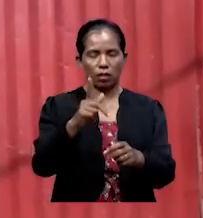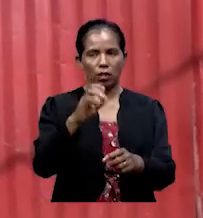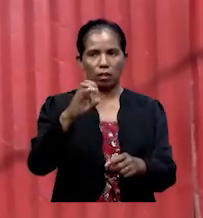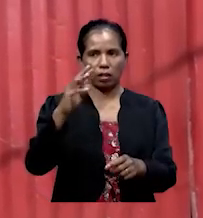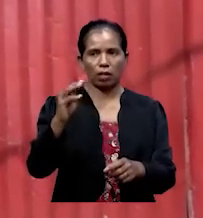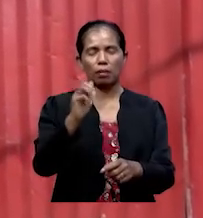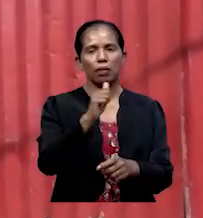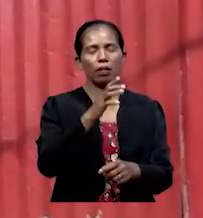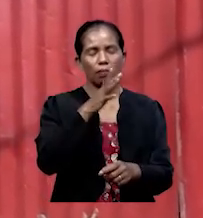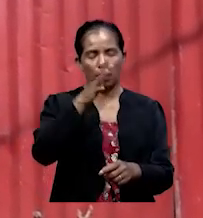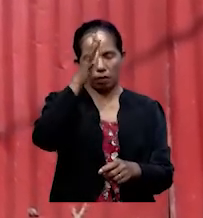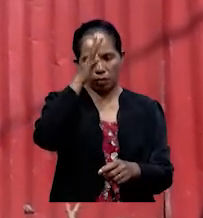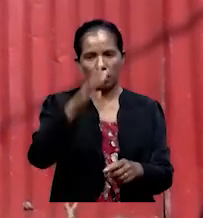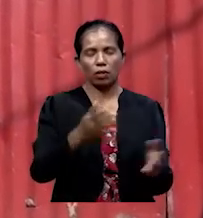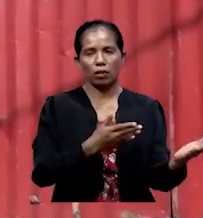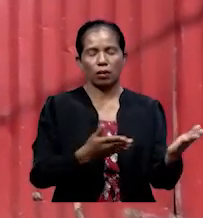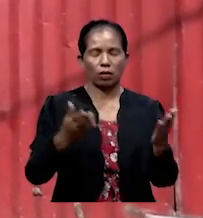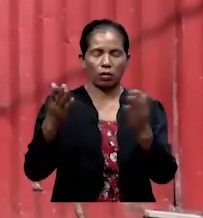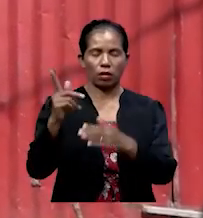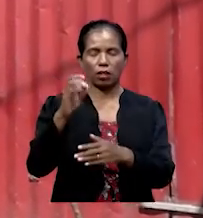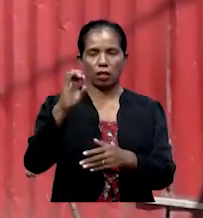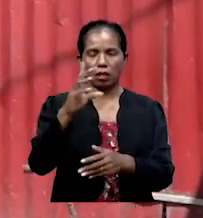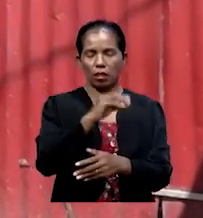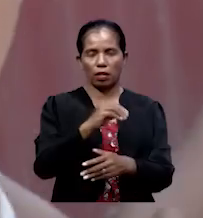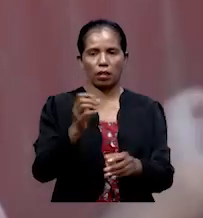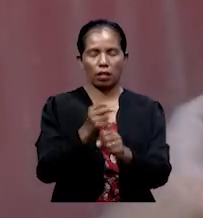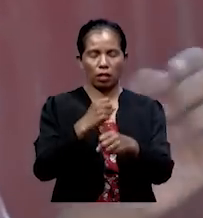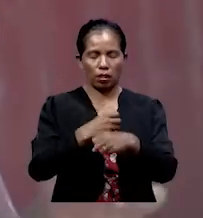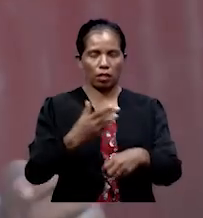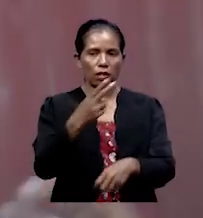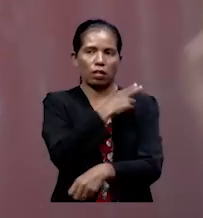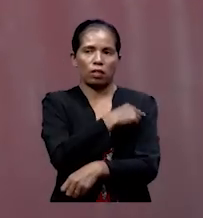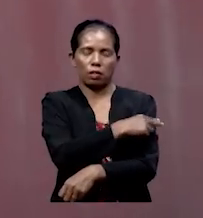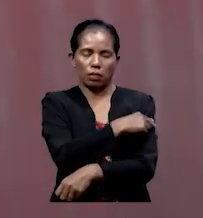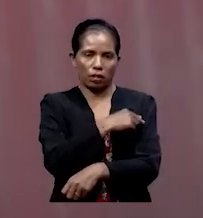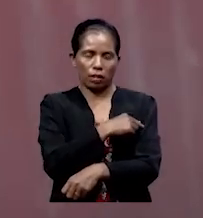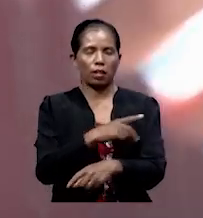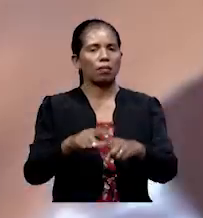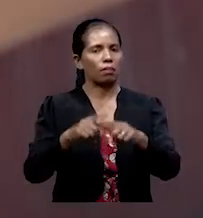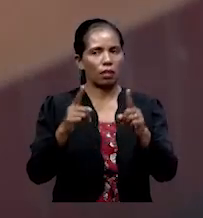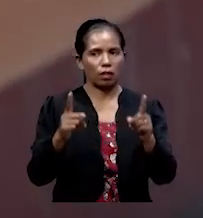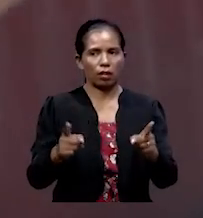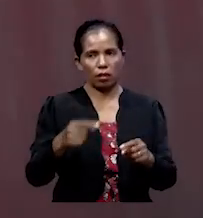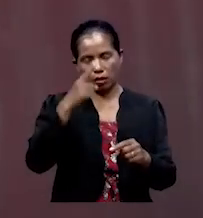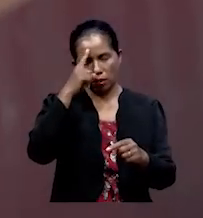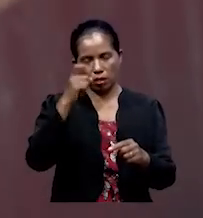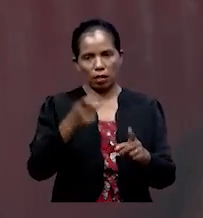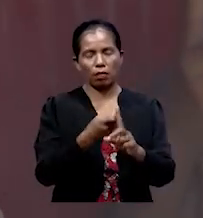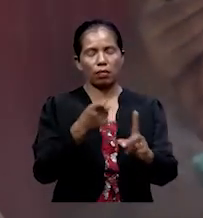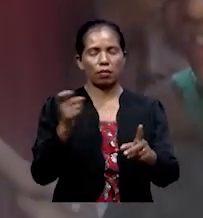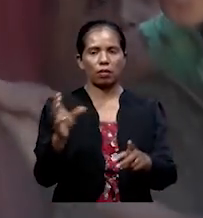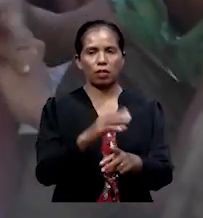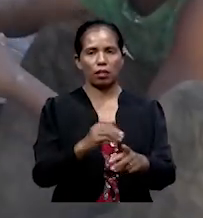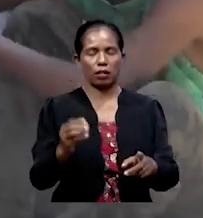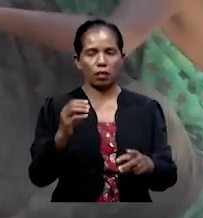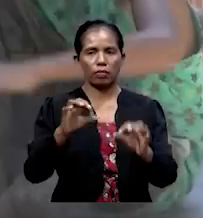soni ina ngaman. Ho di lori ke baro no kenzer son bahala tratamento hospital. Mai be tamba exigencia no kondisan